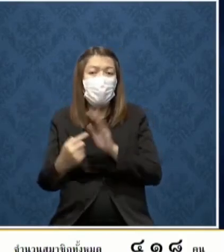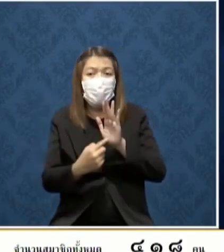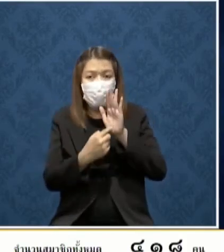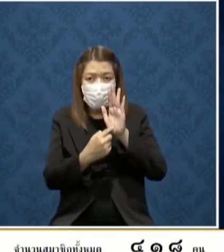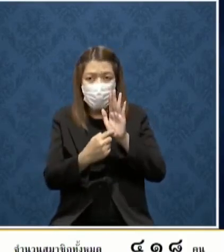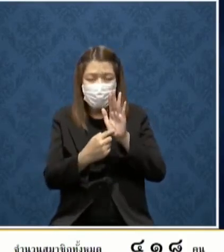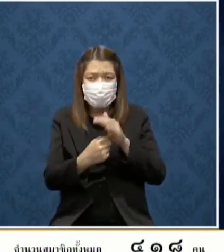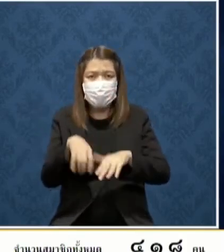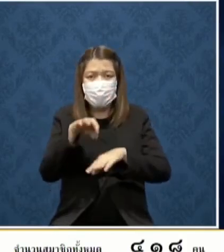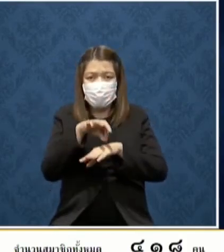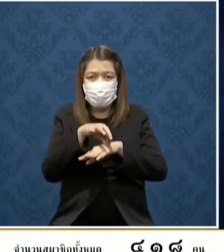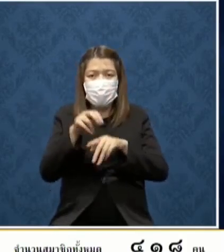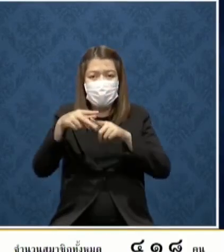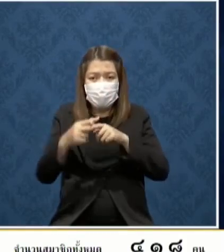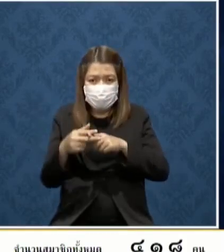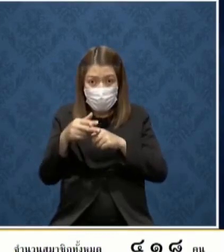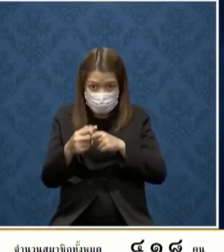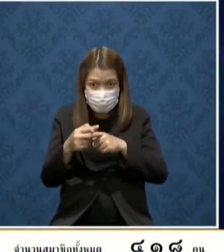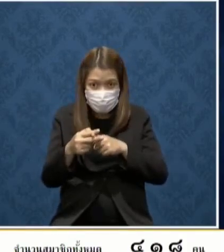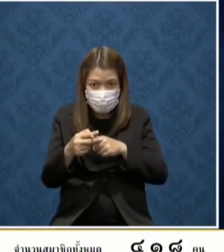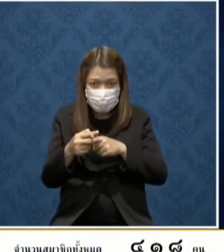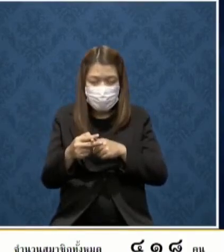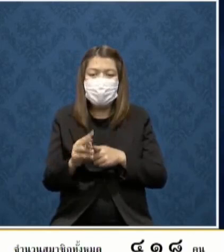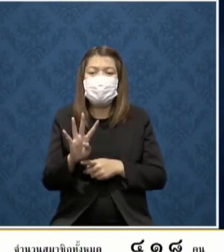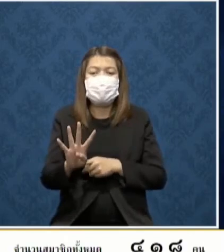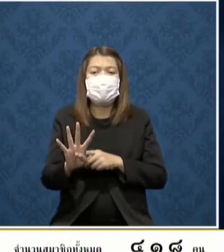นะครับ ตำแหน่งช่างๆ สแล